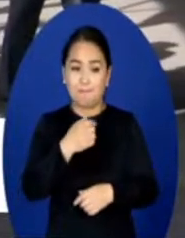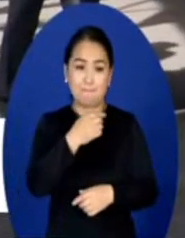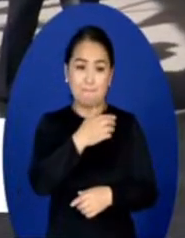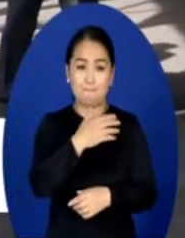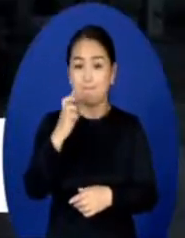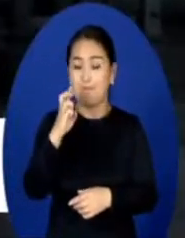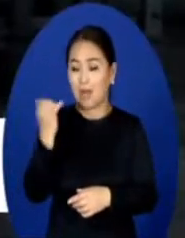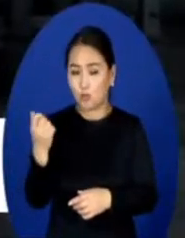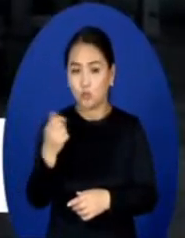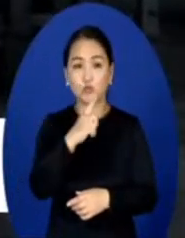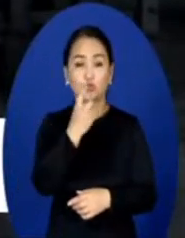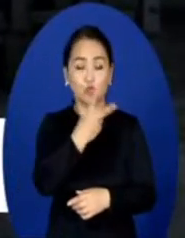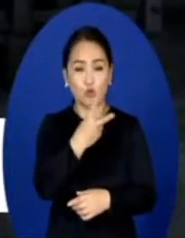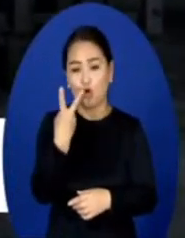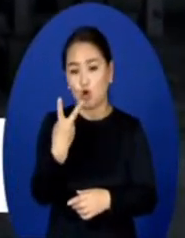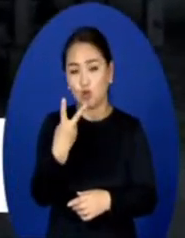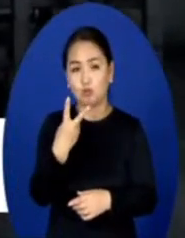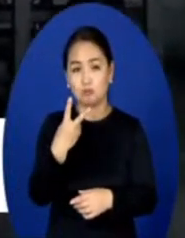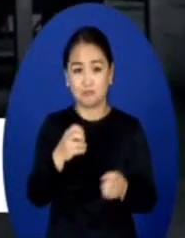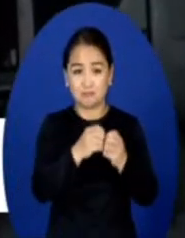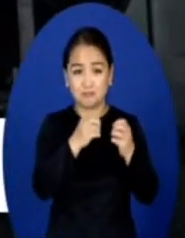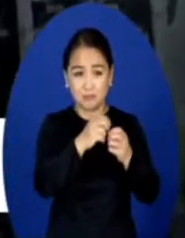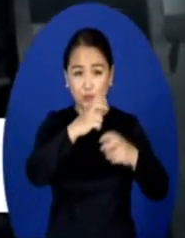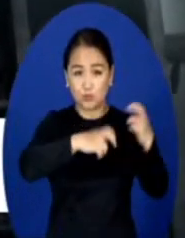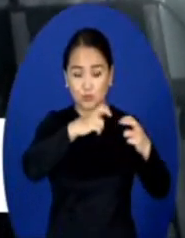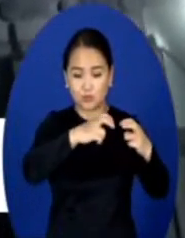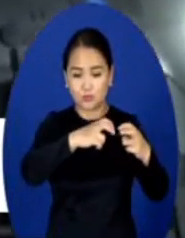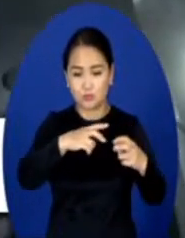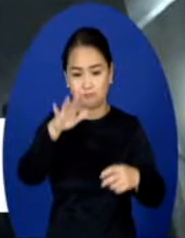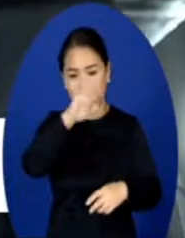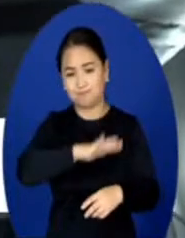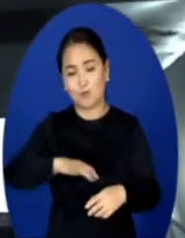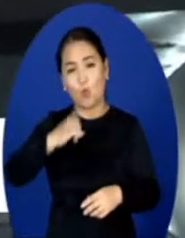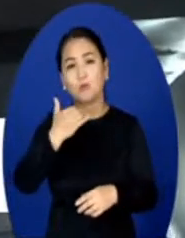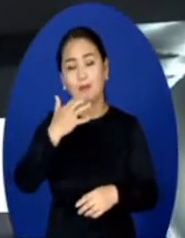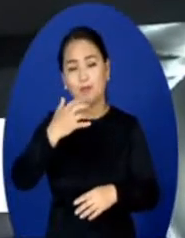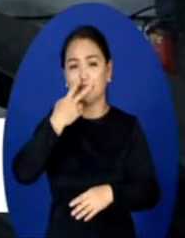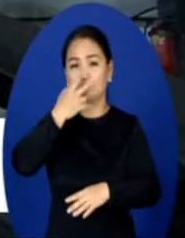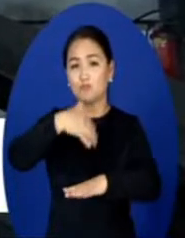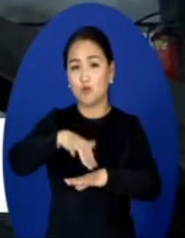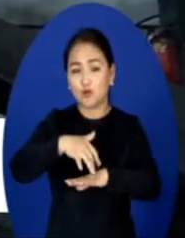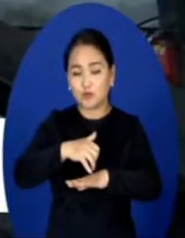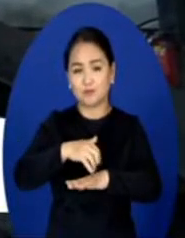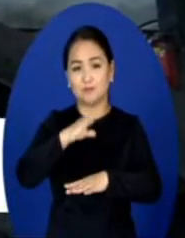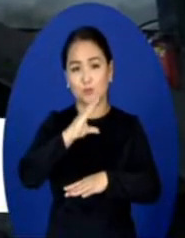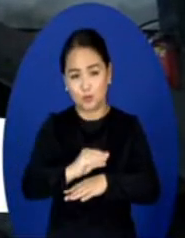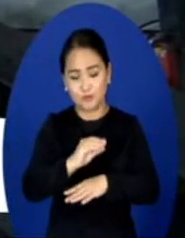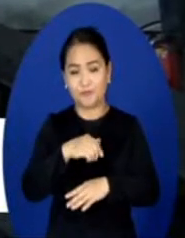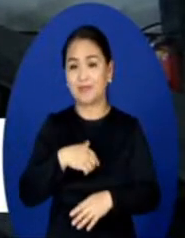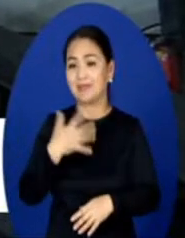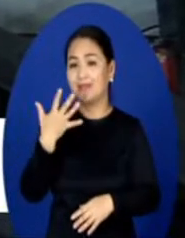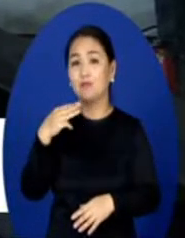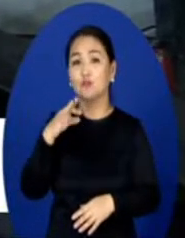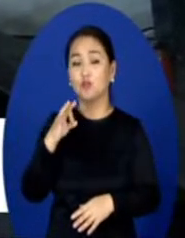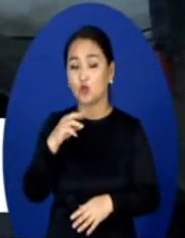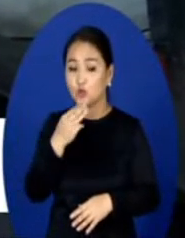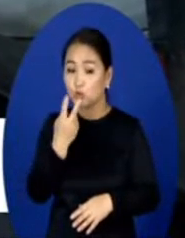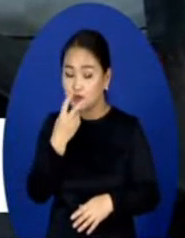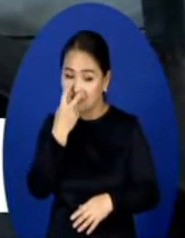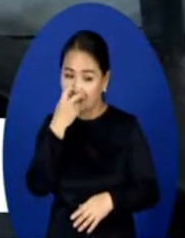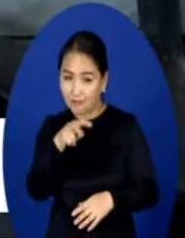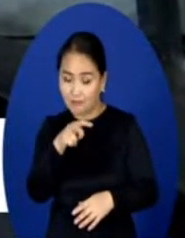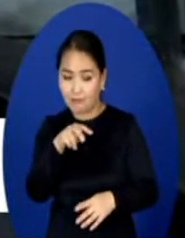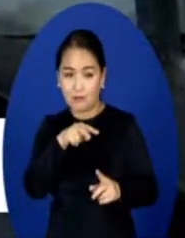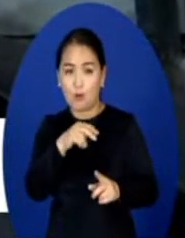үйлдвэр хоёулаа ажилласнаар агаарын бохирдол мэдэгдэхүйц буурна. Харин иргэдийн хувьд түлшний зүүн хэрэглэн анхаарах нь чухал. Энэ чиглэлд 5 толгой түлш компани